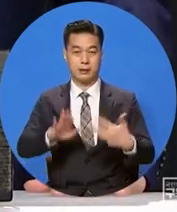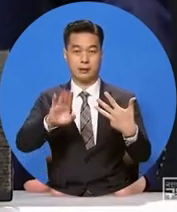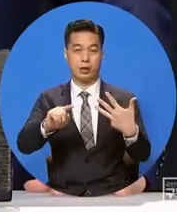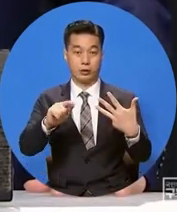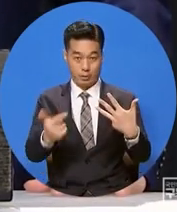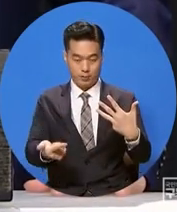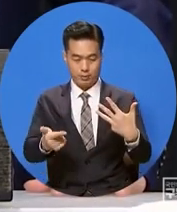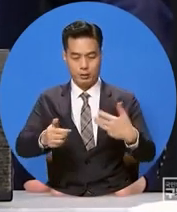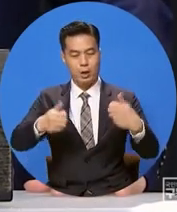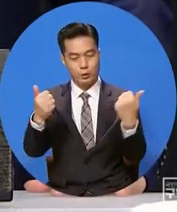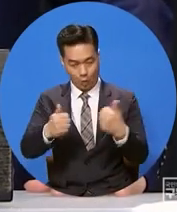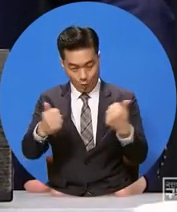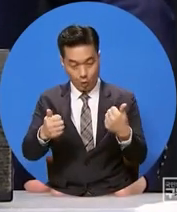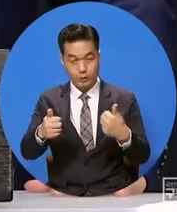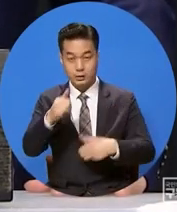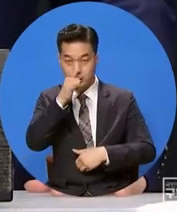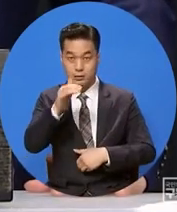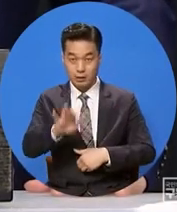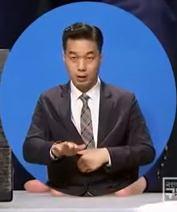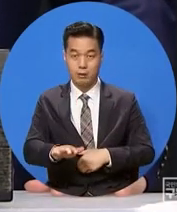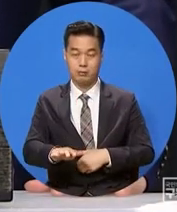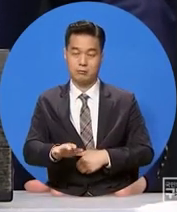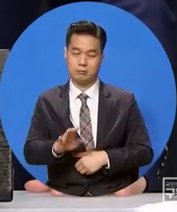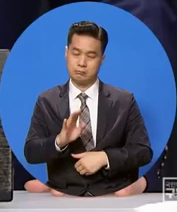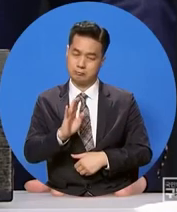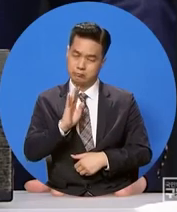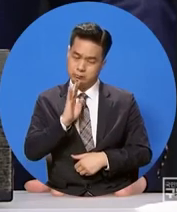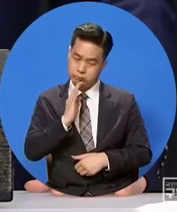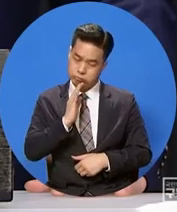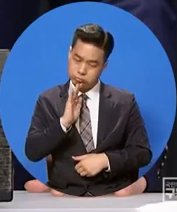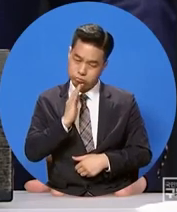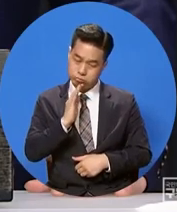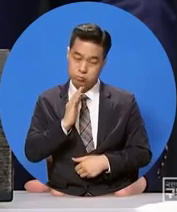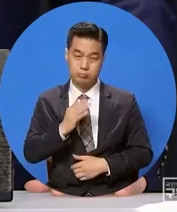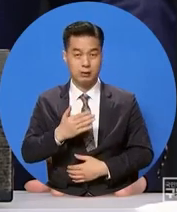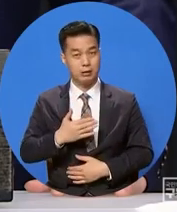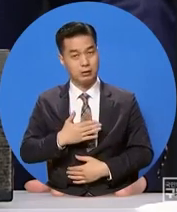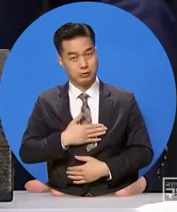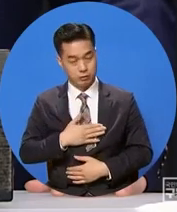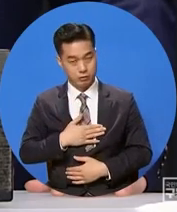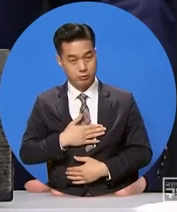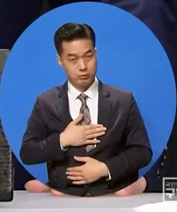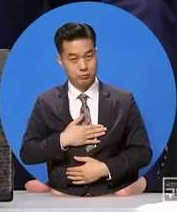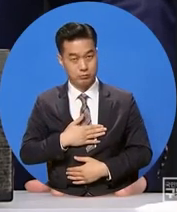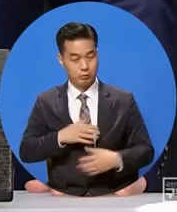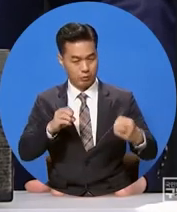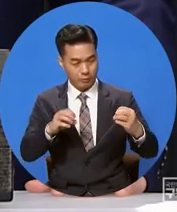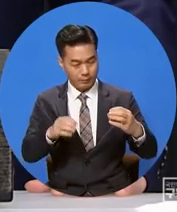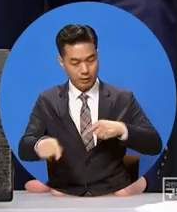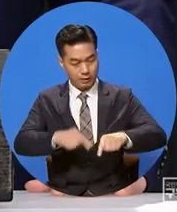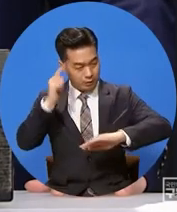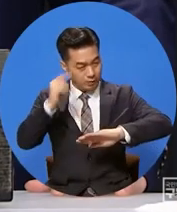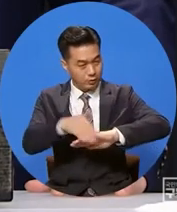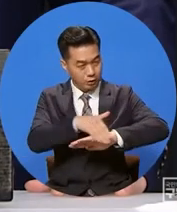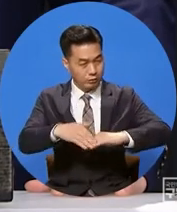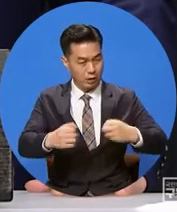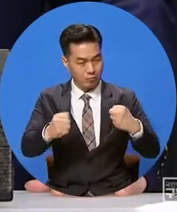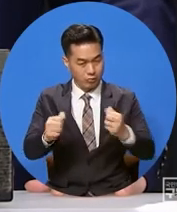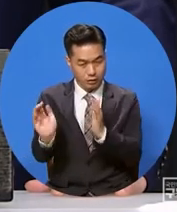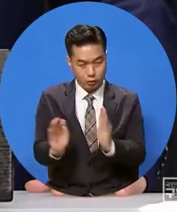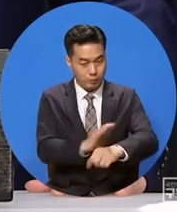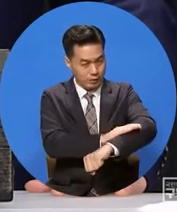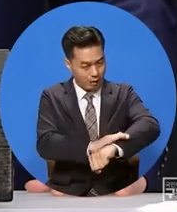이 토론을 했는데 글쎄 저는 뭐 그렇게 하시면서 정책이 얼마나 그렇게